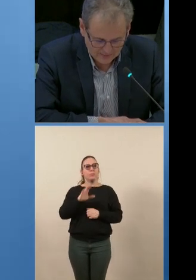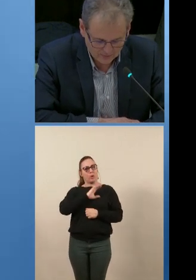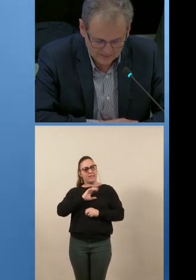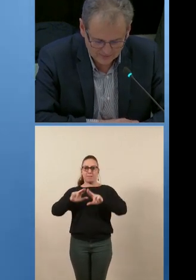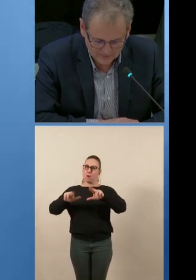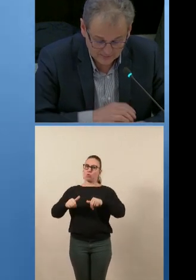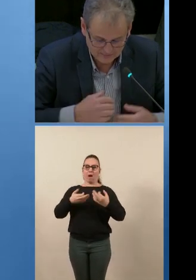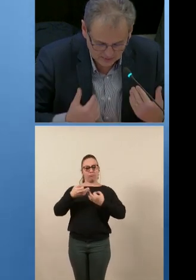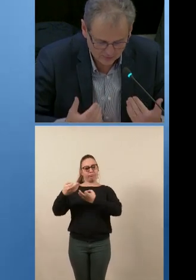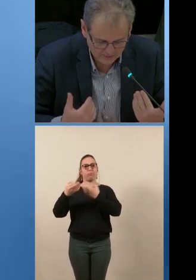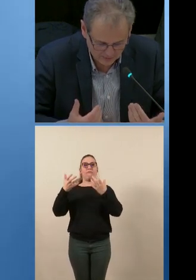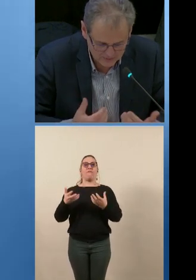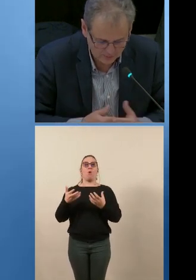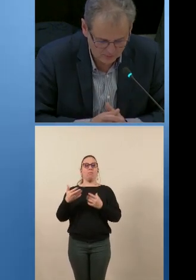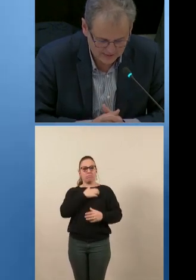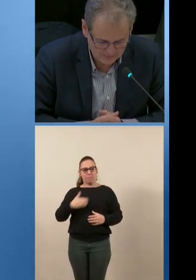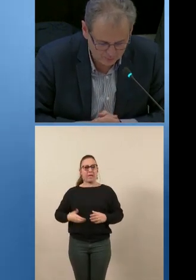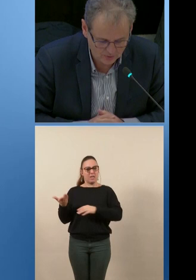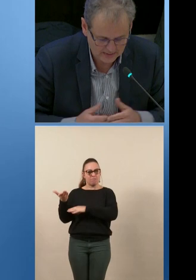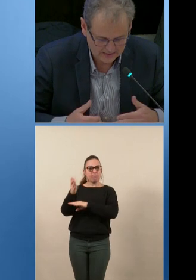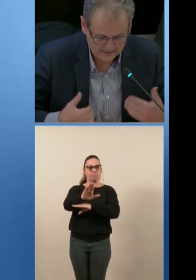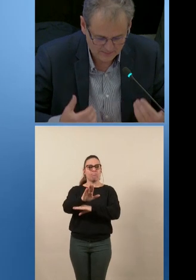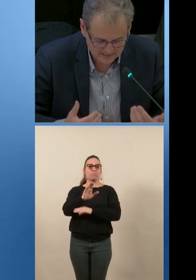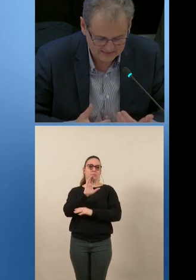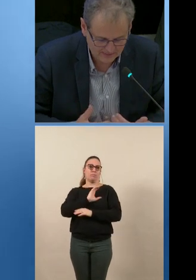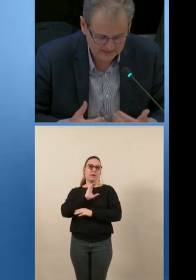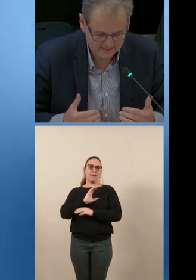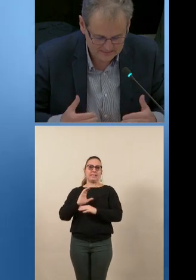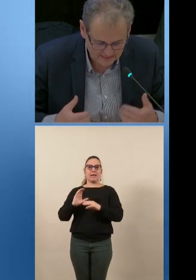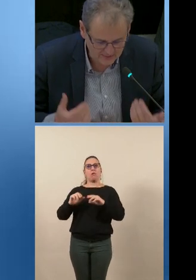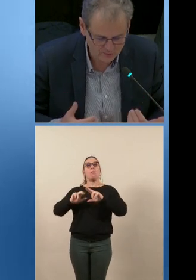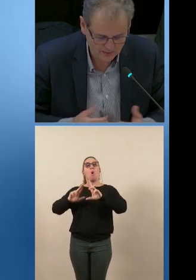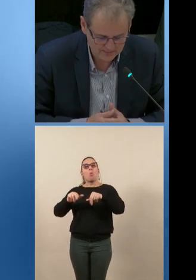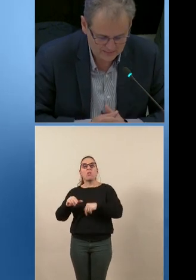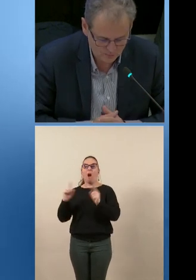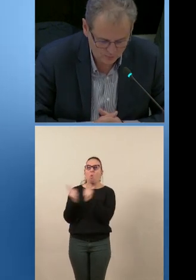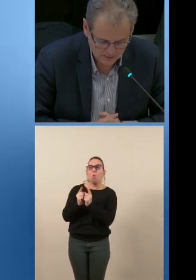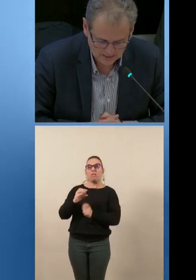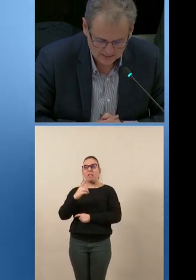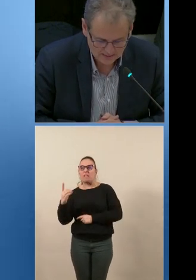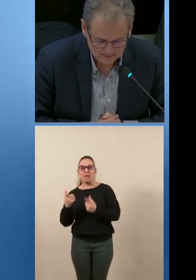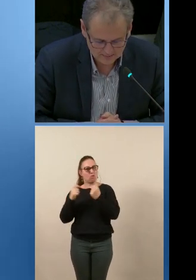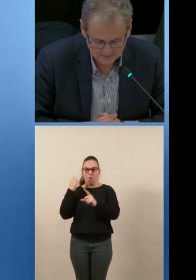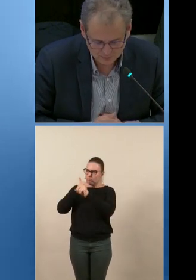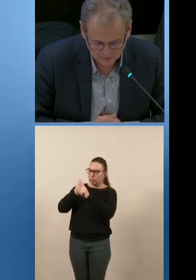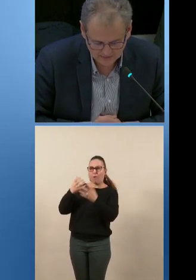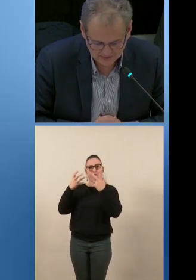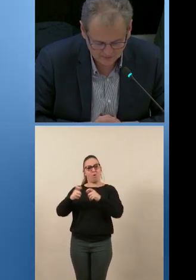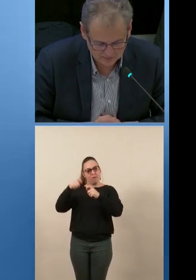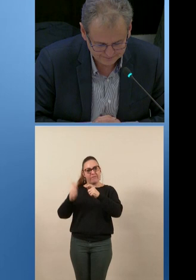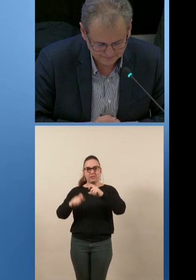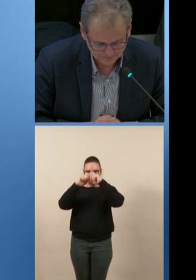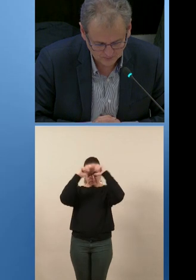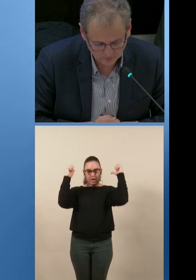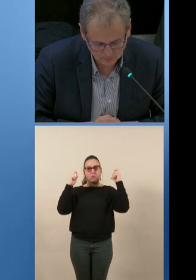ville met en avant enfin met en uvre un ensemble de moyens pour et bien déprécariser assurer un statut pour ces